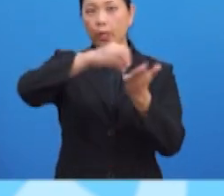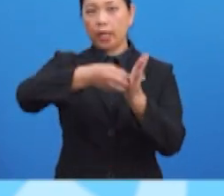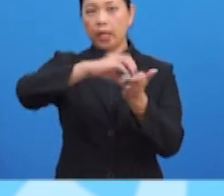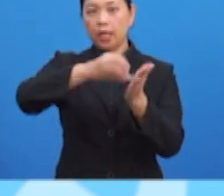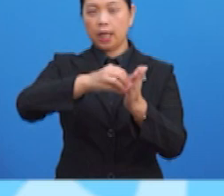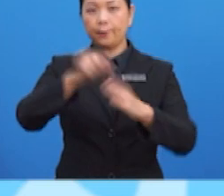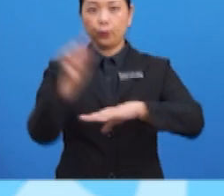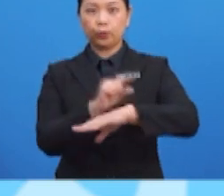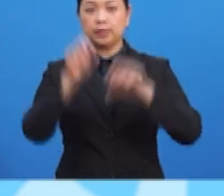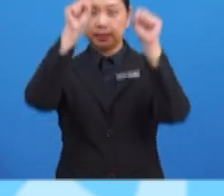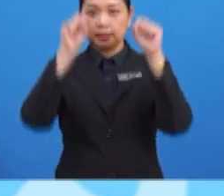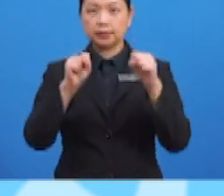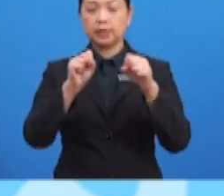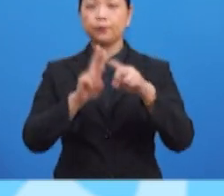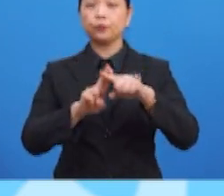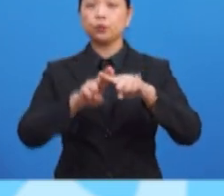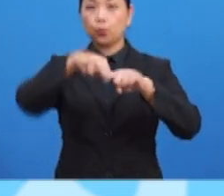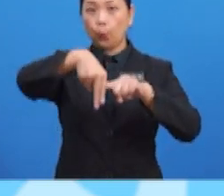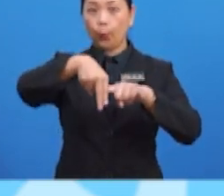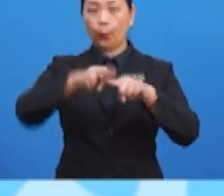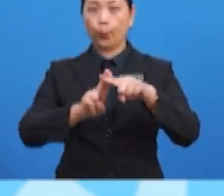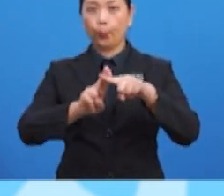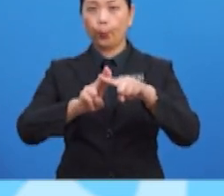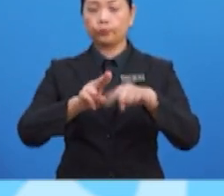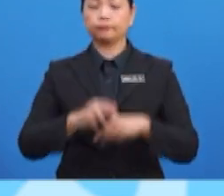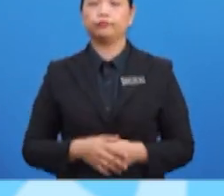yang menggunakan sistem tuas.